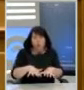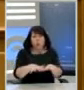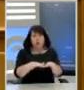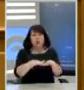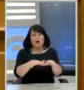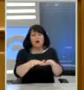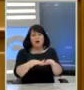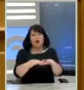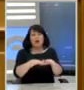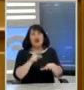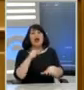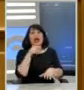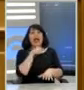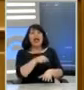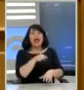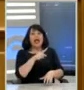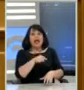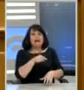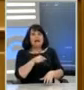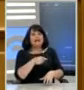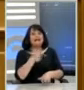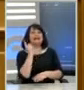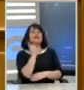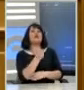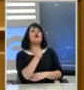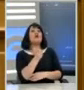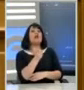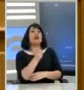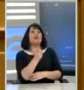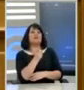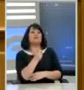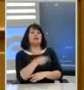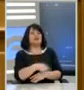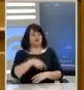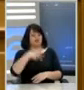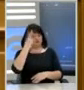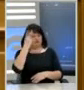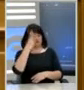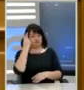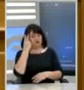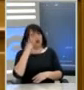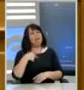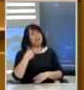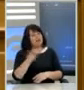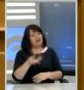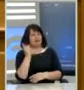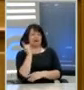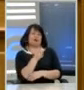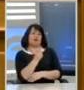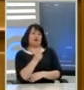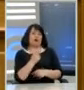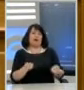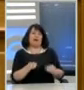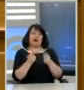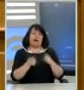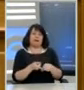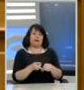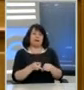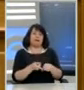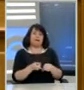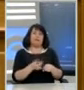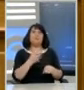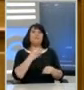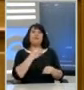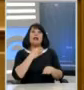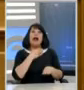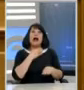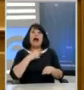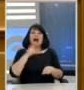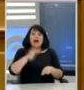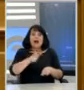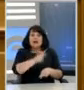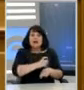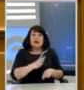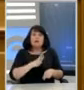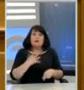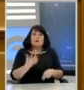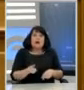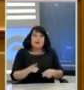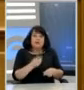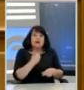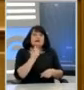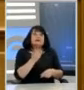ύβρη ακολουθεί πάντα η νέμεση. Σήμερα η κοινωνία έχει ανάγκη από αυτά που δεν μπορείτε να της